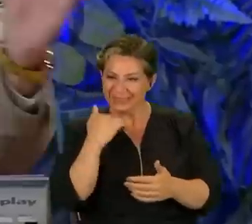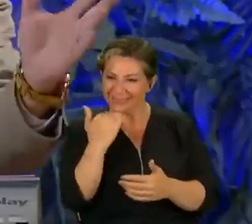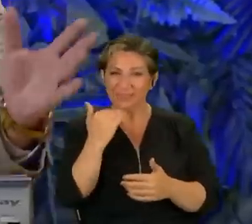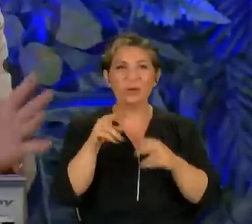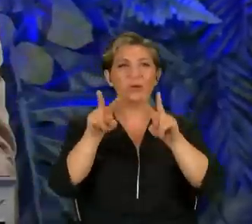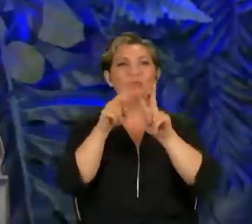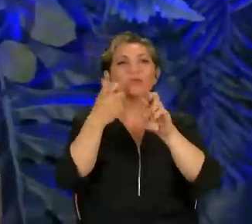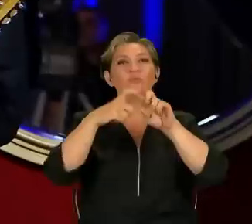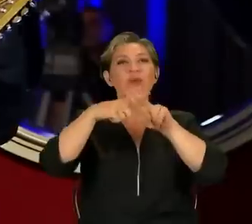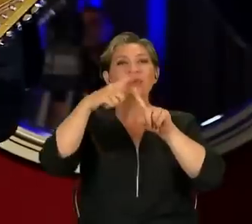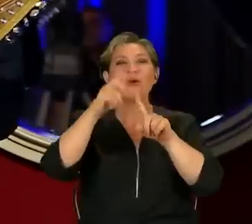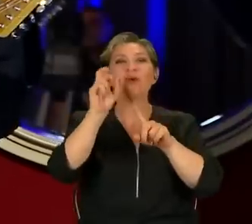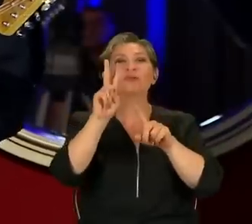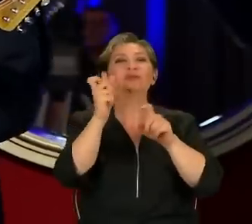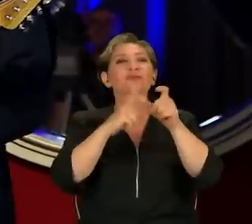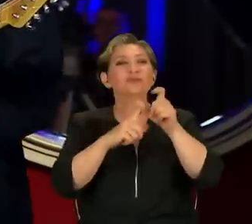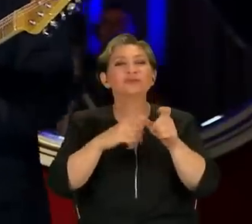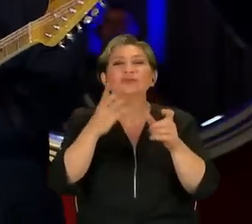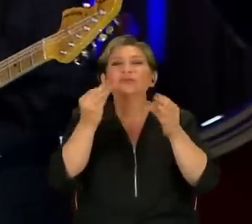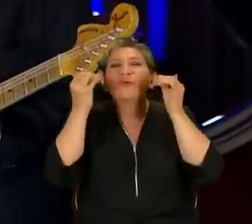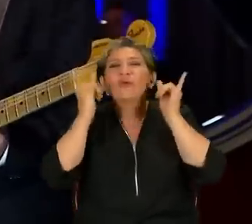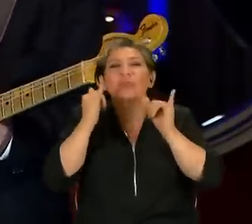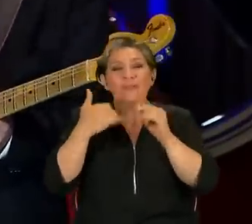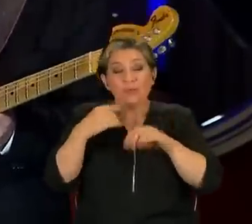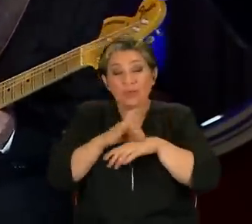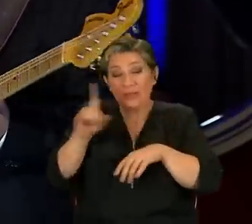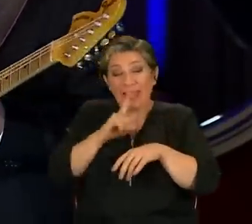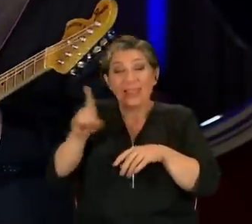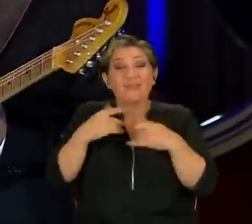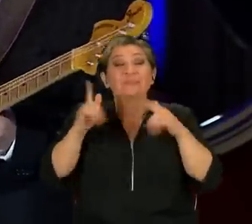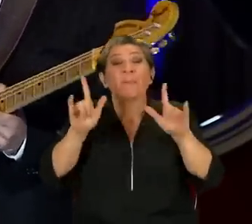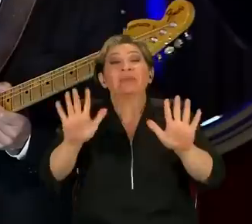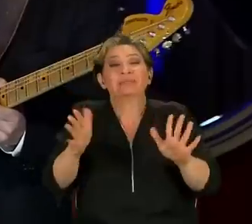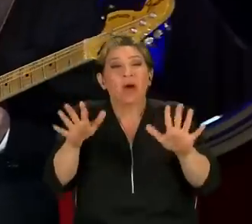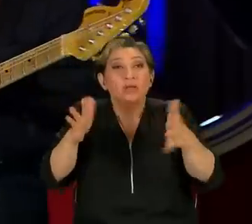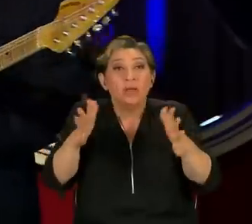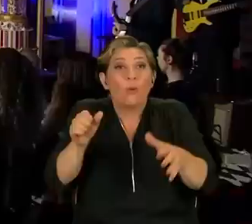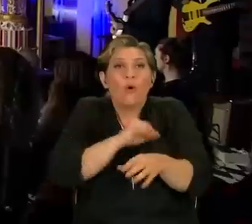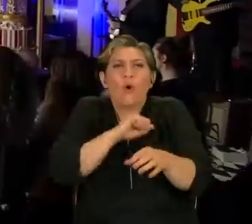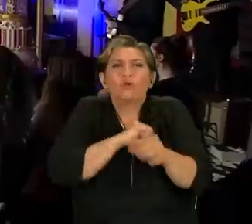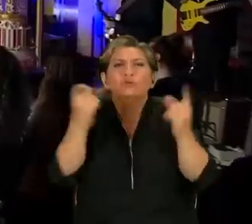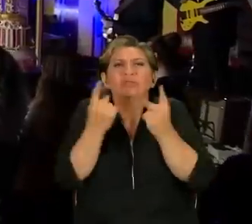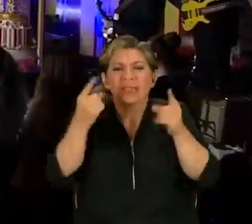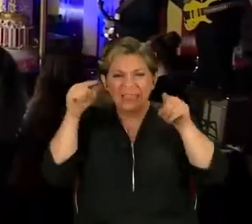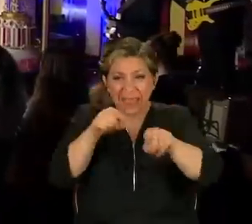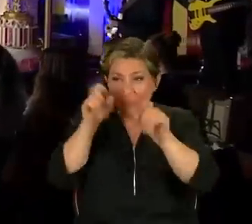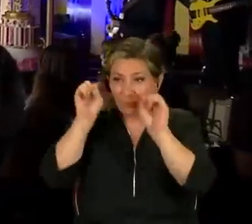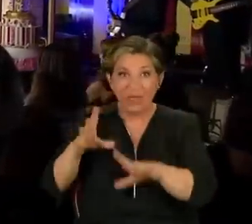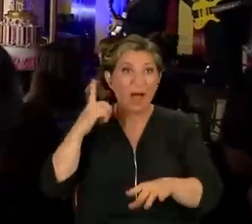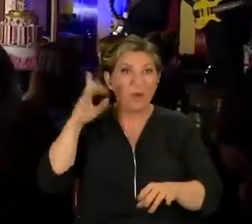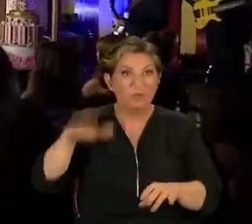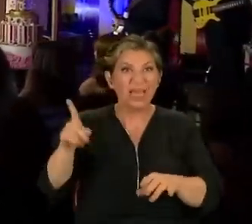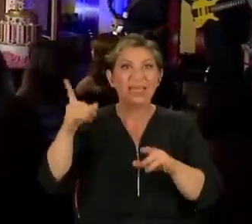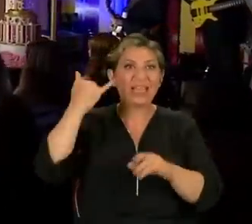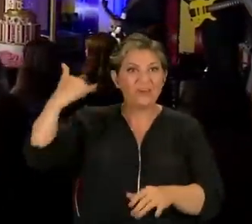Murat Övünç'ü takip ediyorum Instagram'da. Çok kötüyüm. Tedavi göreceğim. Acayip bir şey. Bir de korkunç bir şey. Takibi bıraksam haberi